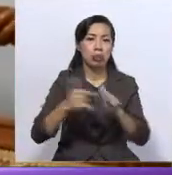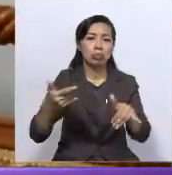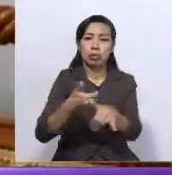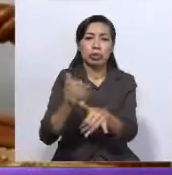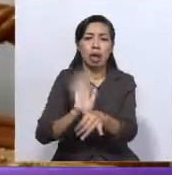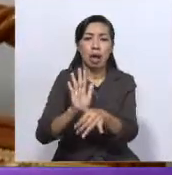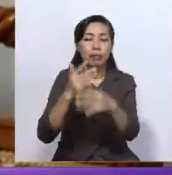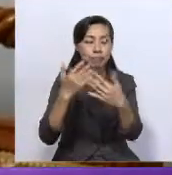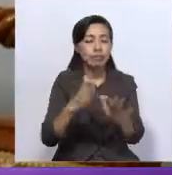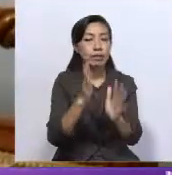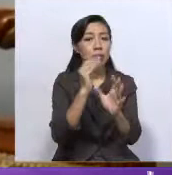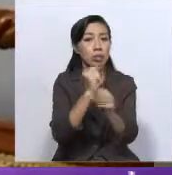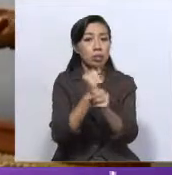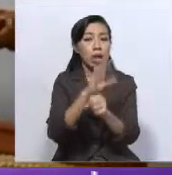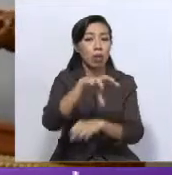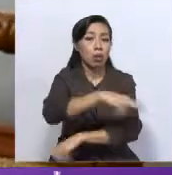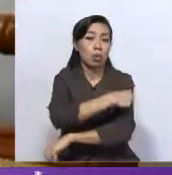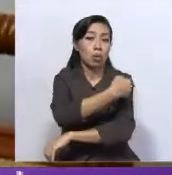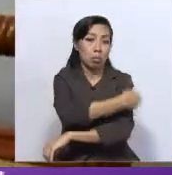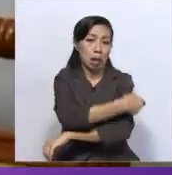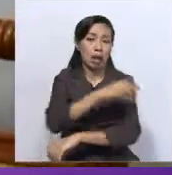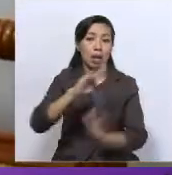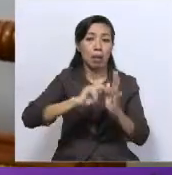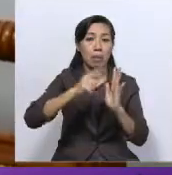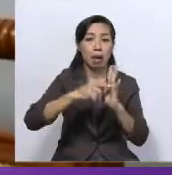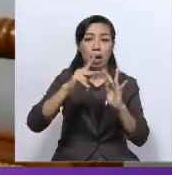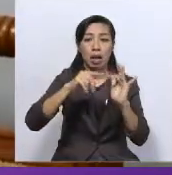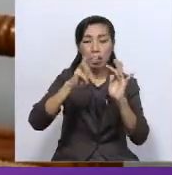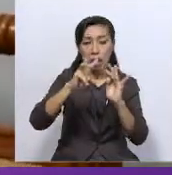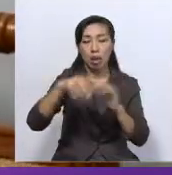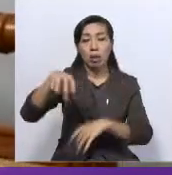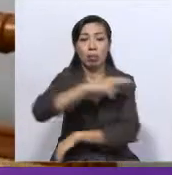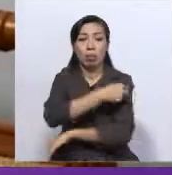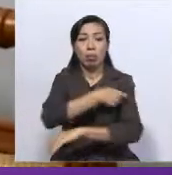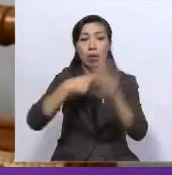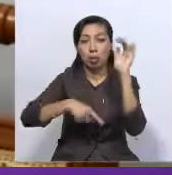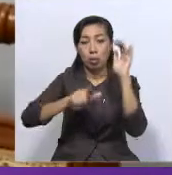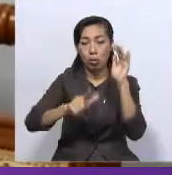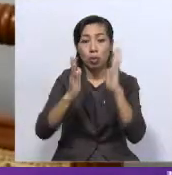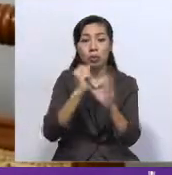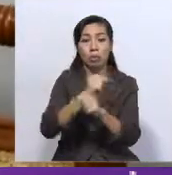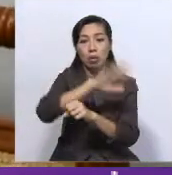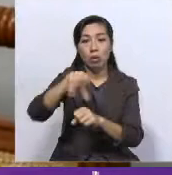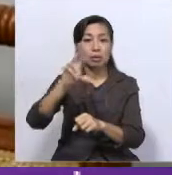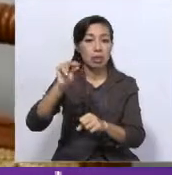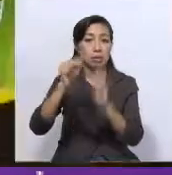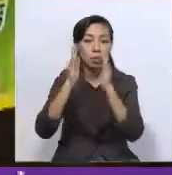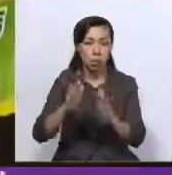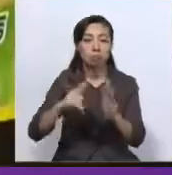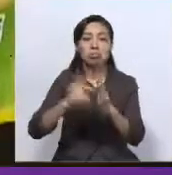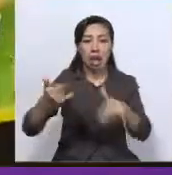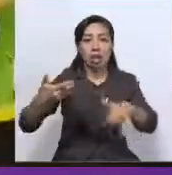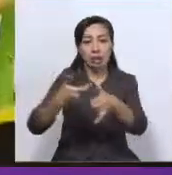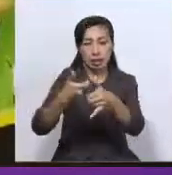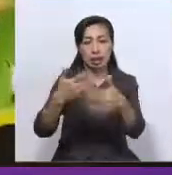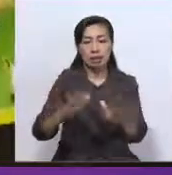นี้ได้ฉีดวัคซีนให้กับบุคลากรของโรงพยาบาลบางแก้วและโรงพยาบาลพัทลุงด้วยรวม30คนค่ะ ไปต่อกัน